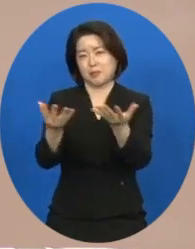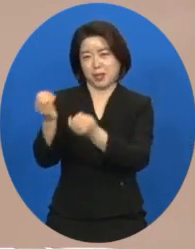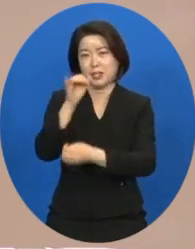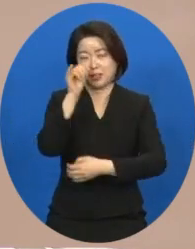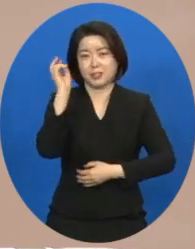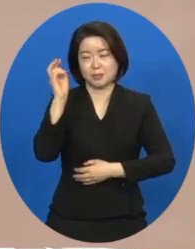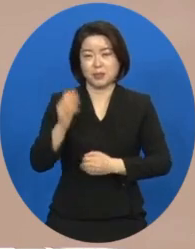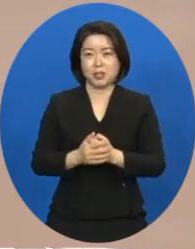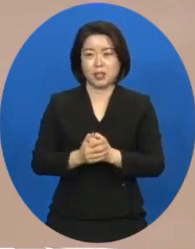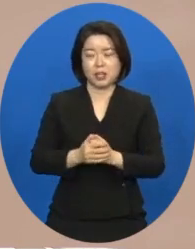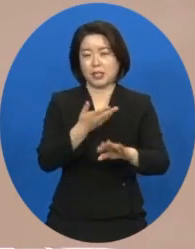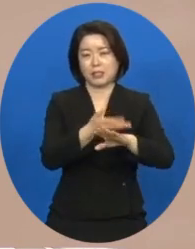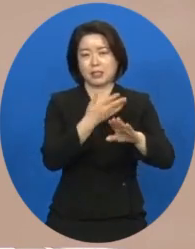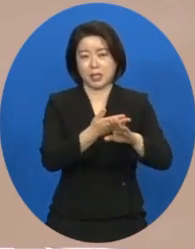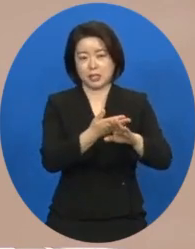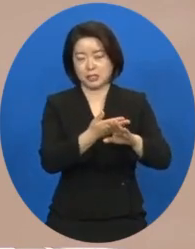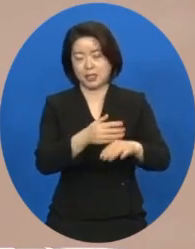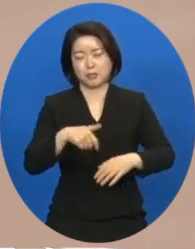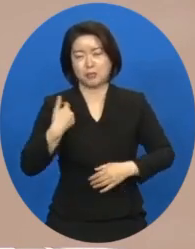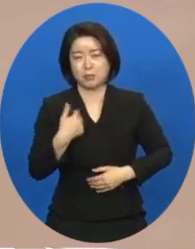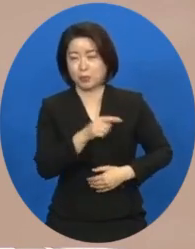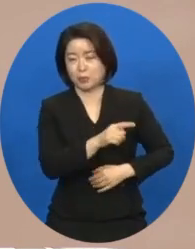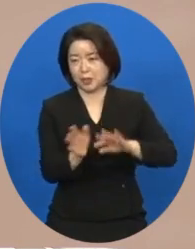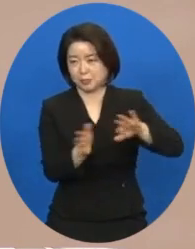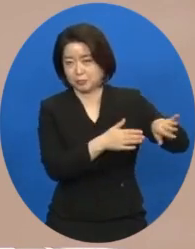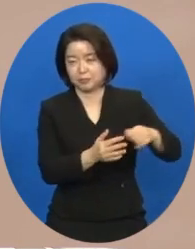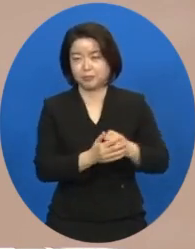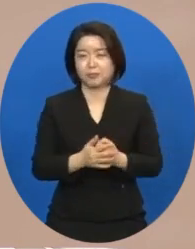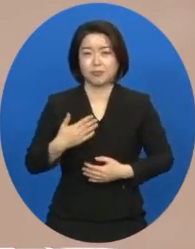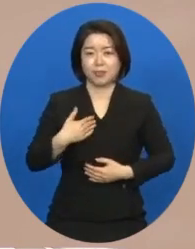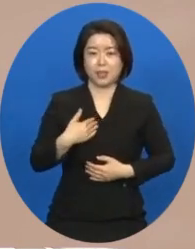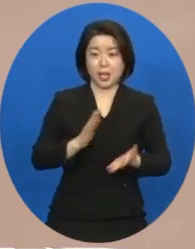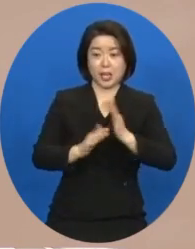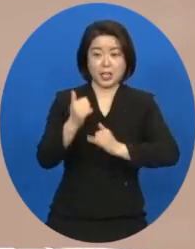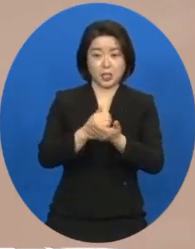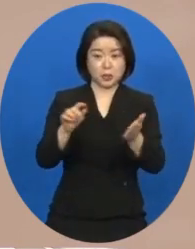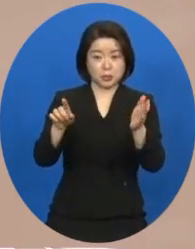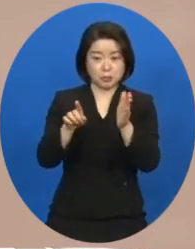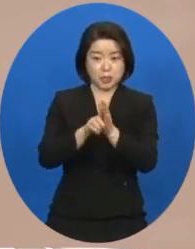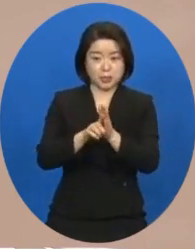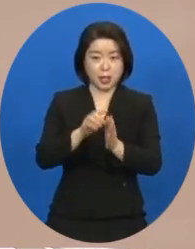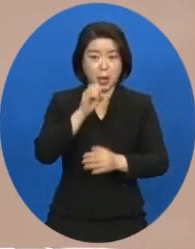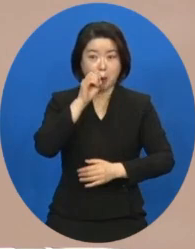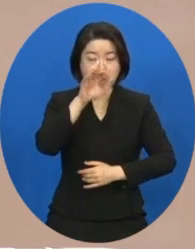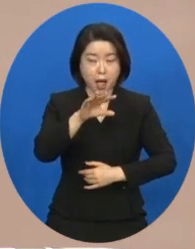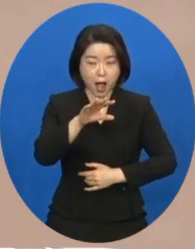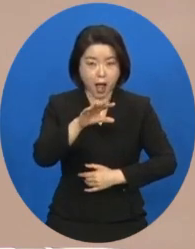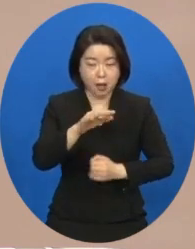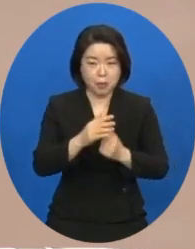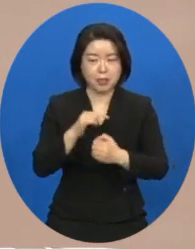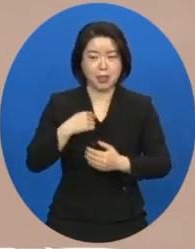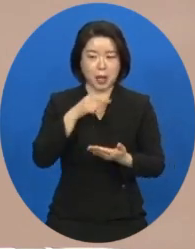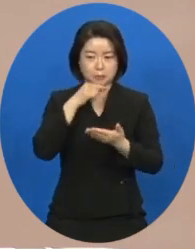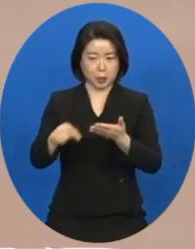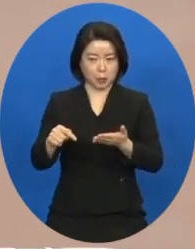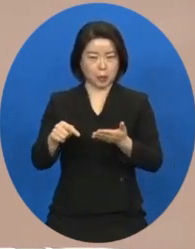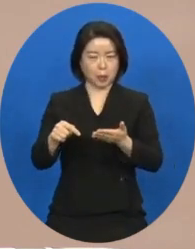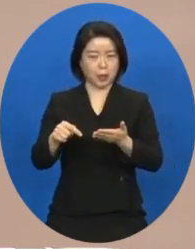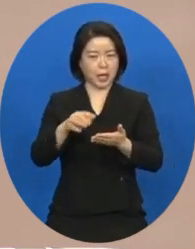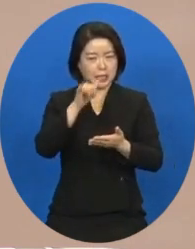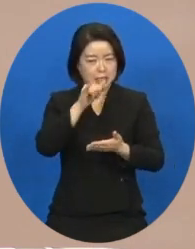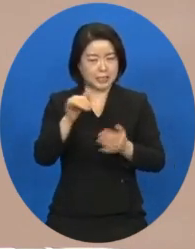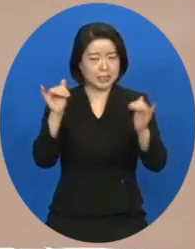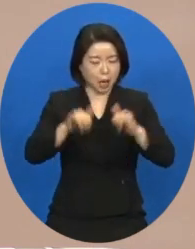다른 사람 모르게 예수 믿는다고 말 꺼내면 손해볼까봐 부담되니까 다른